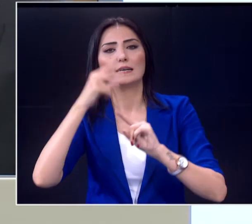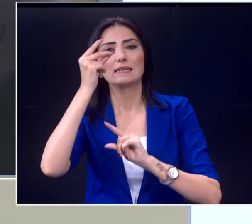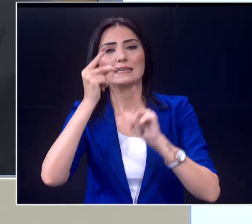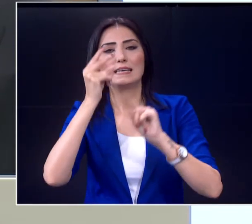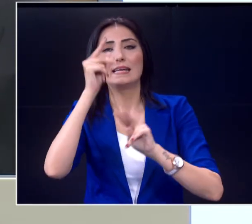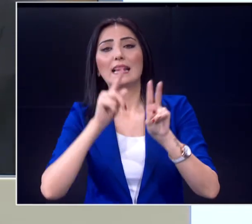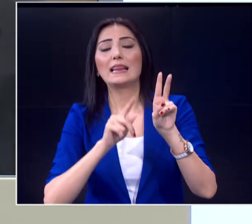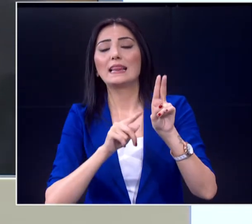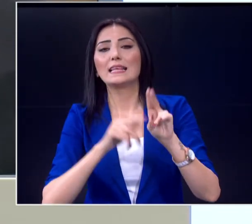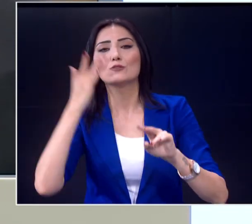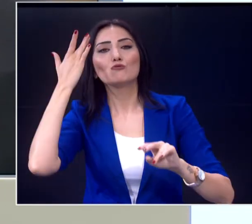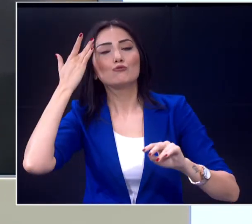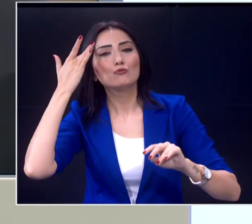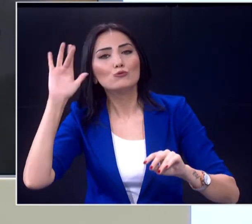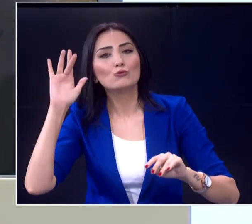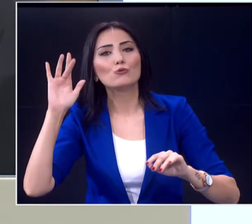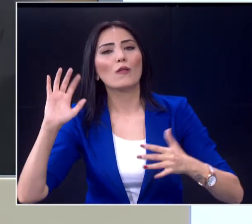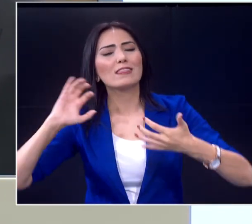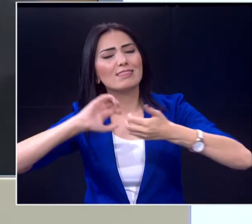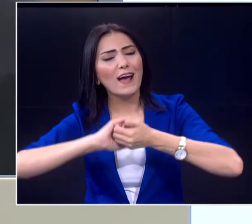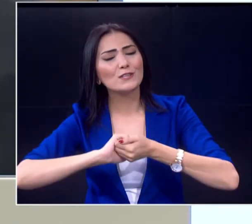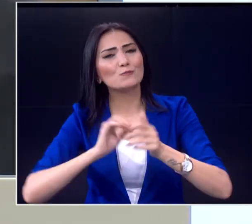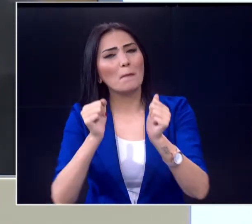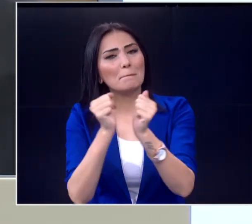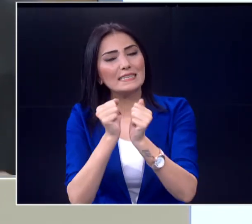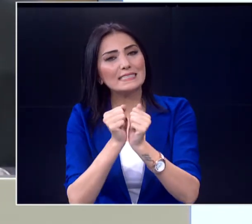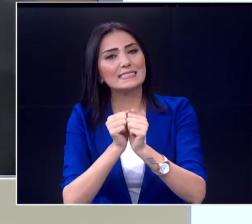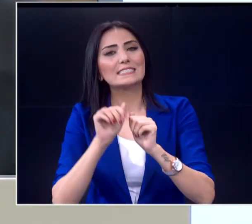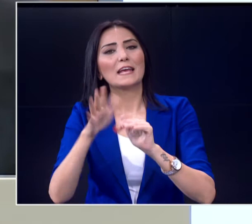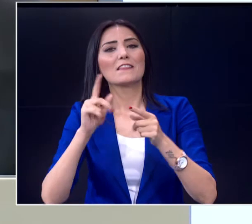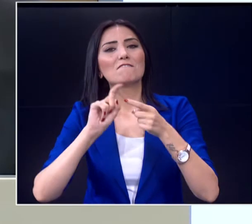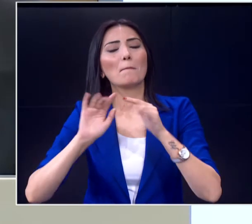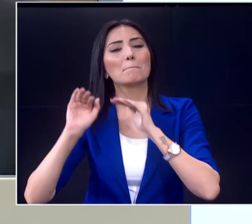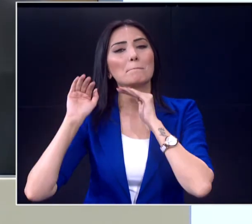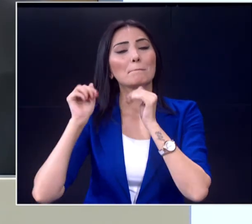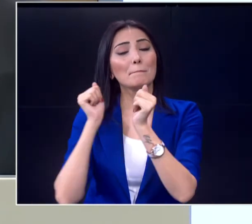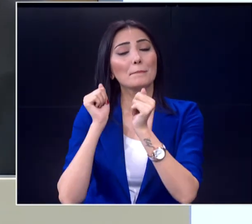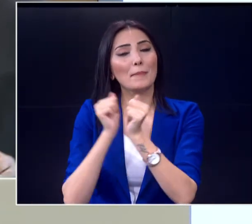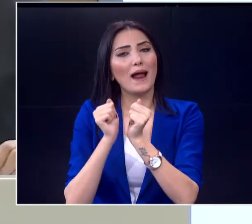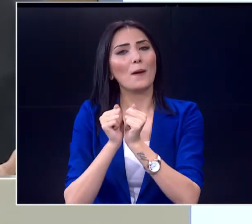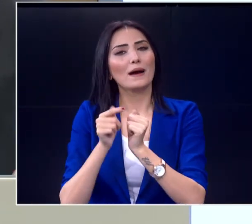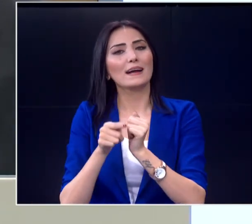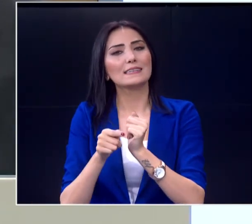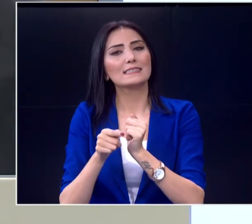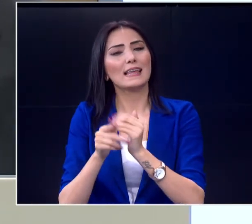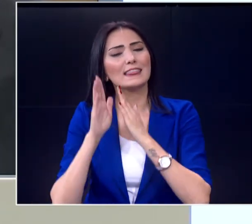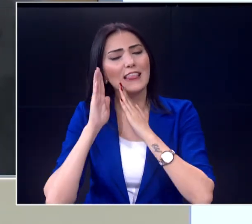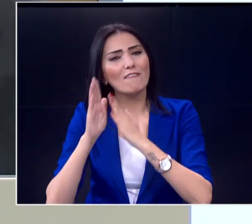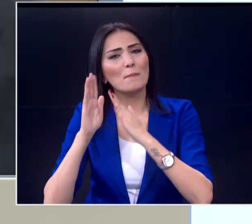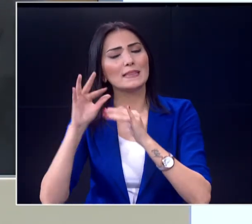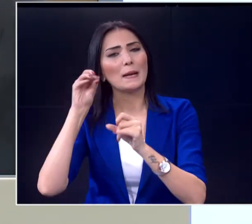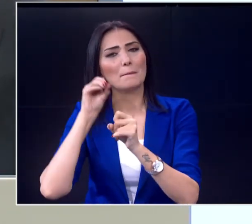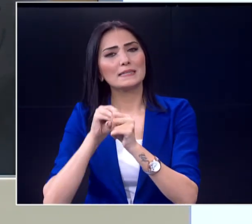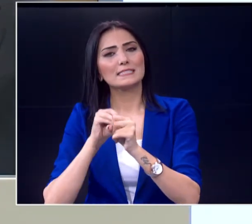kültürünün, dayanışmanın, birliğin ve beraberliğin idame